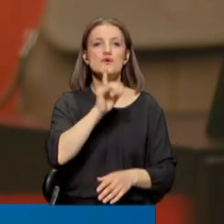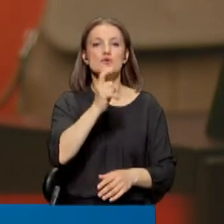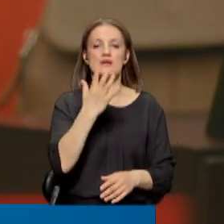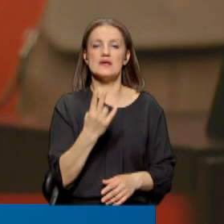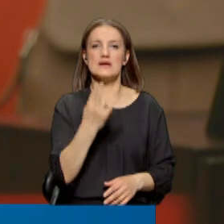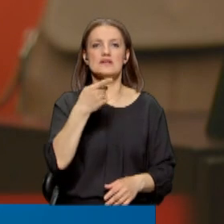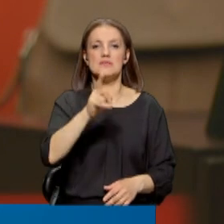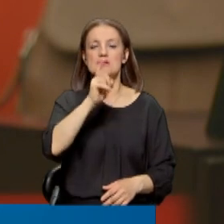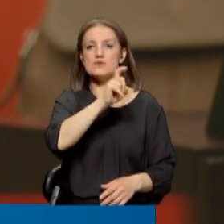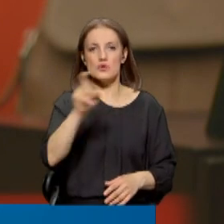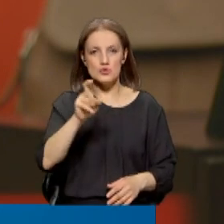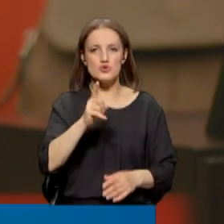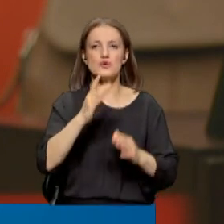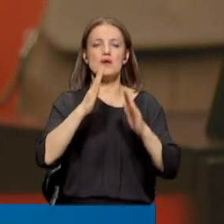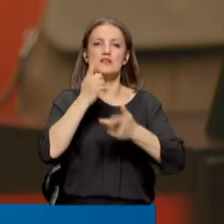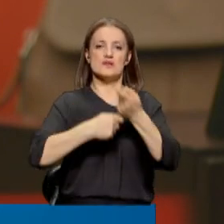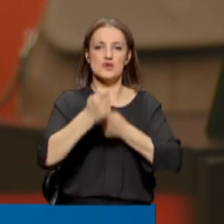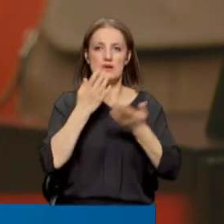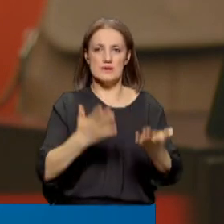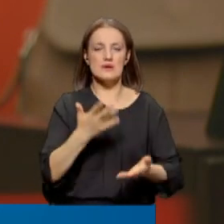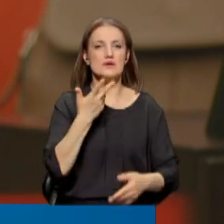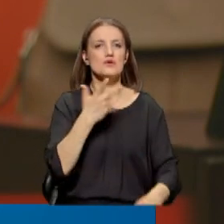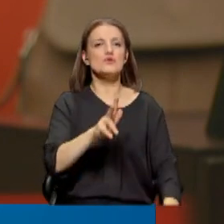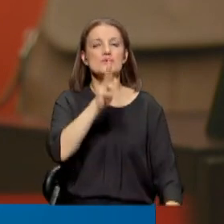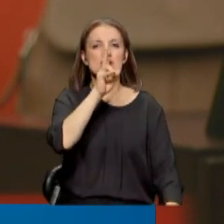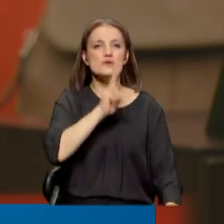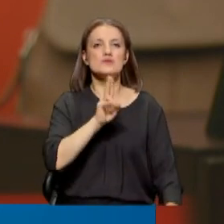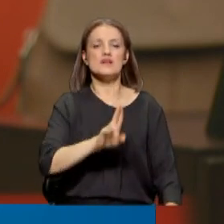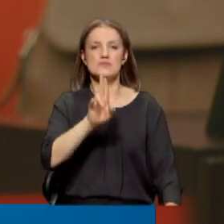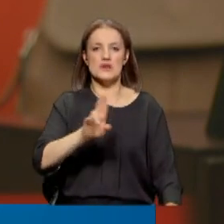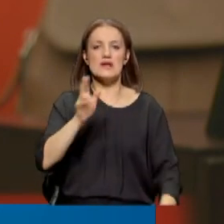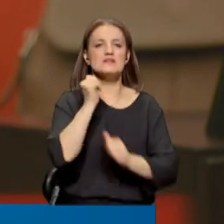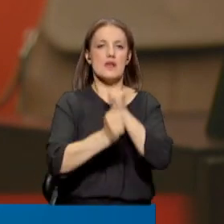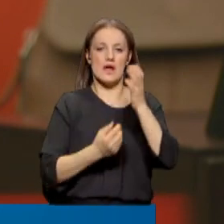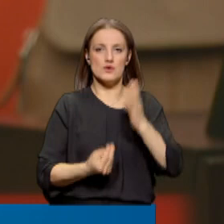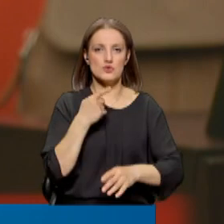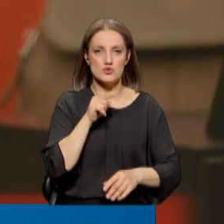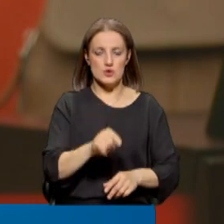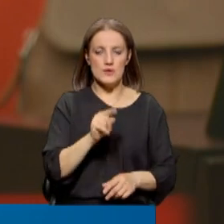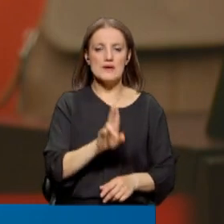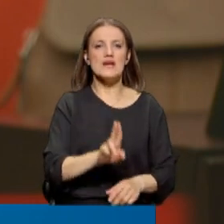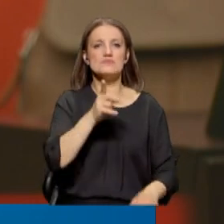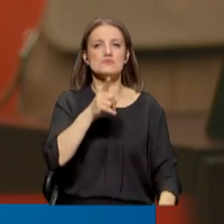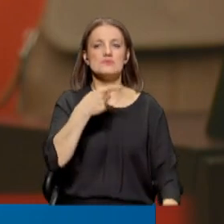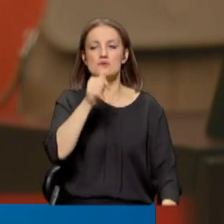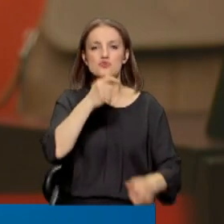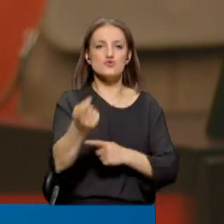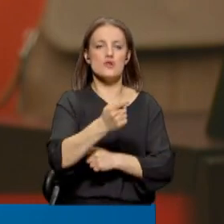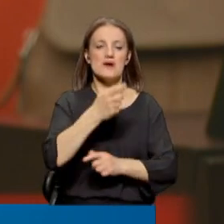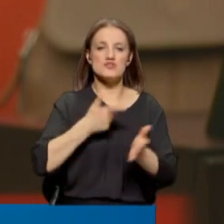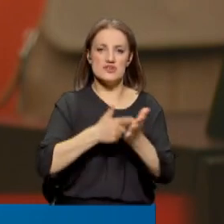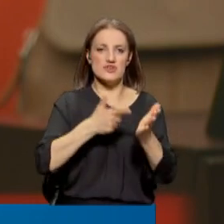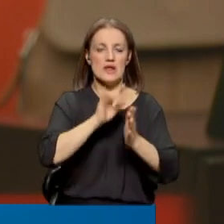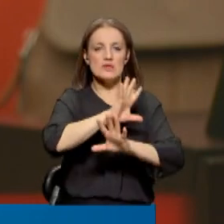597 bin 900 ticarethanenin, 3277 sanayi kuruluşunun, 71 bin tarımsal sulama yapan